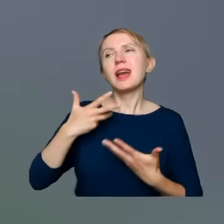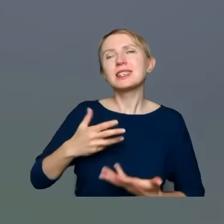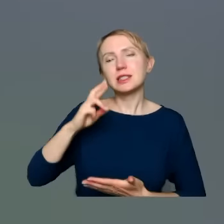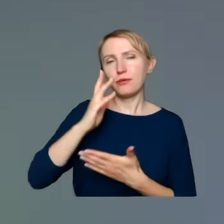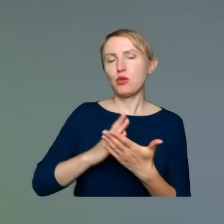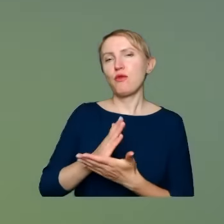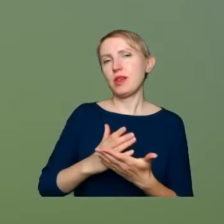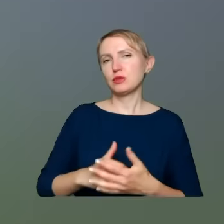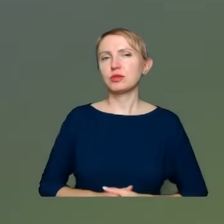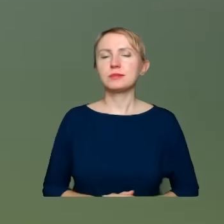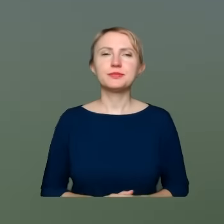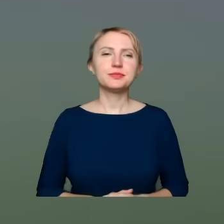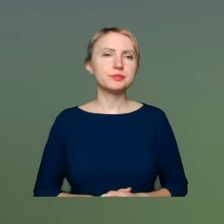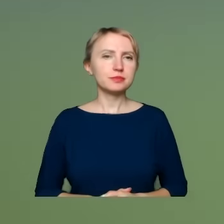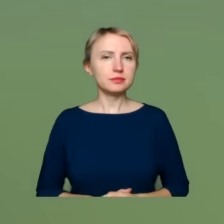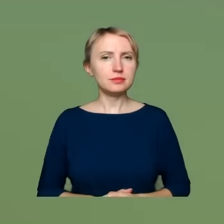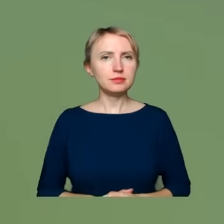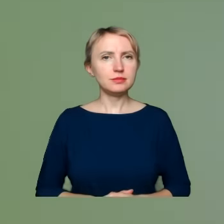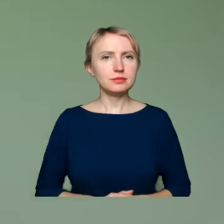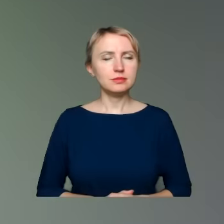głęboko.